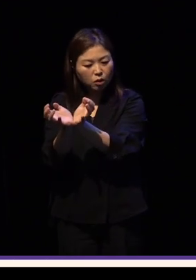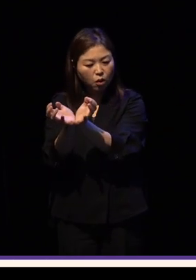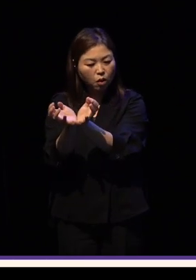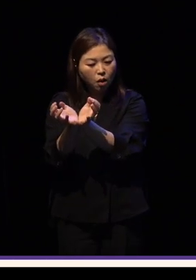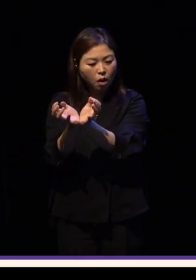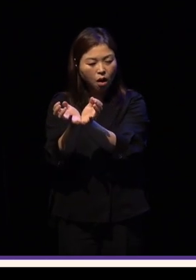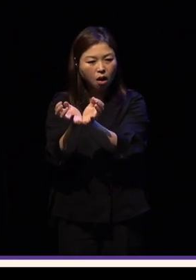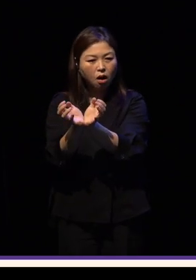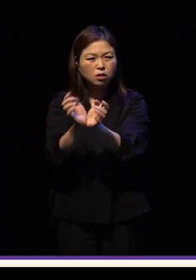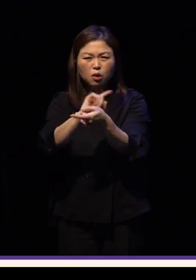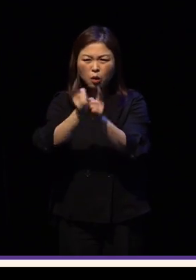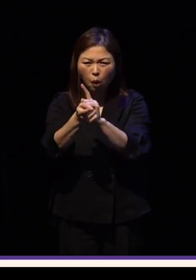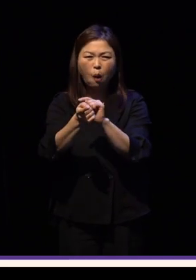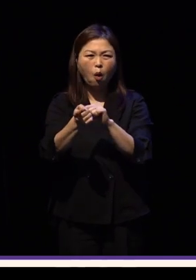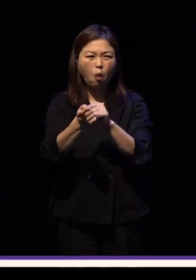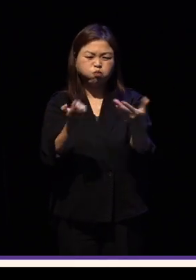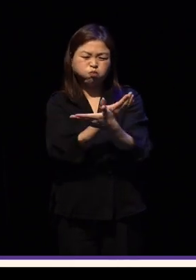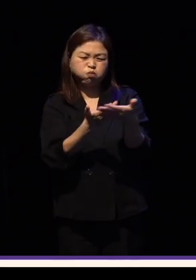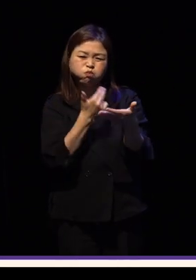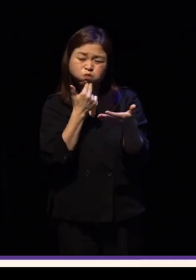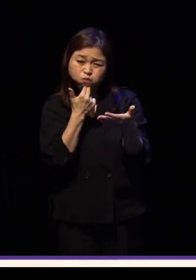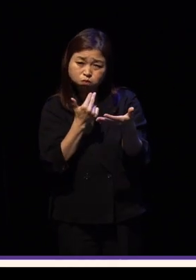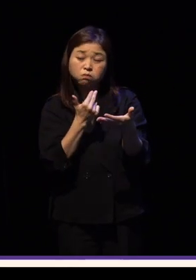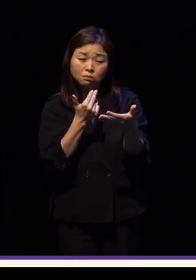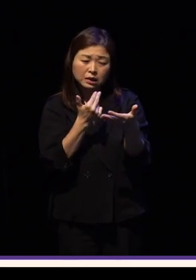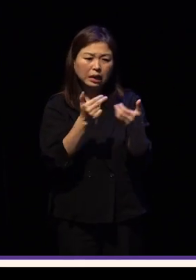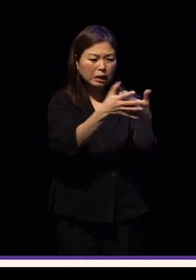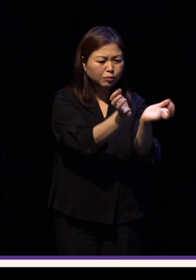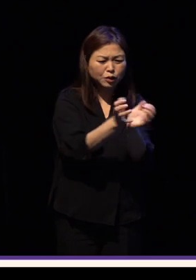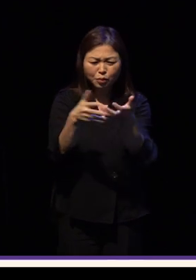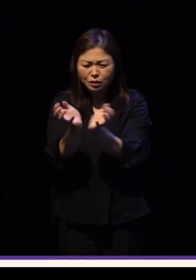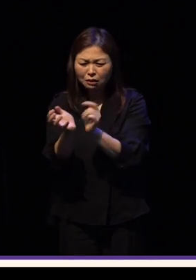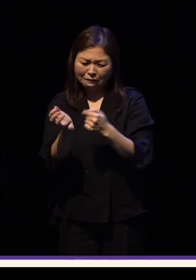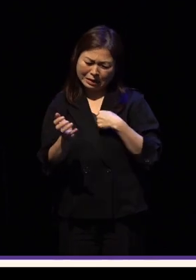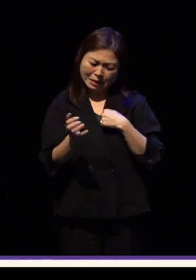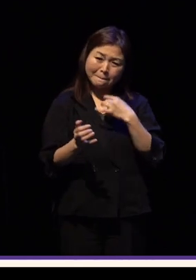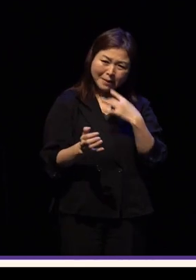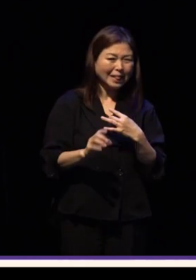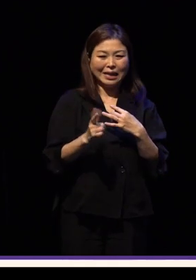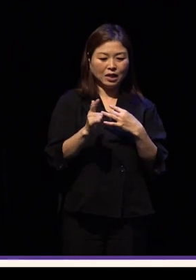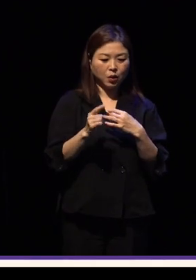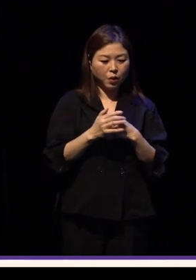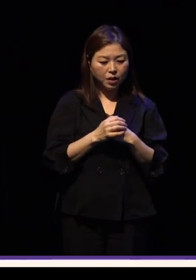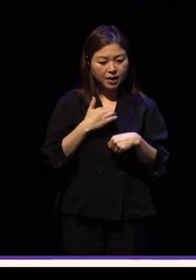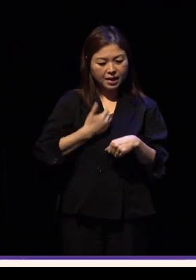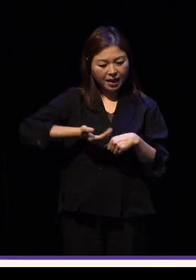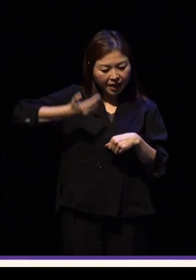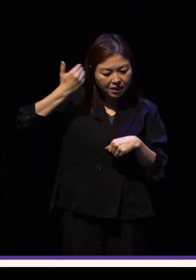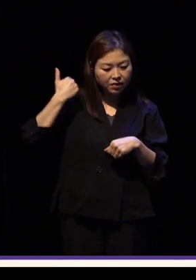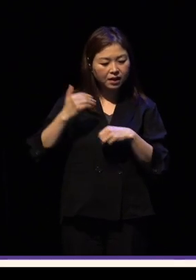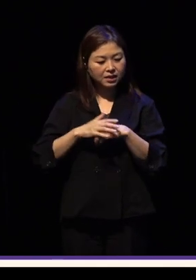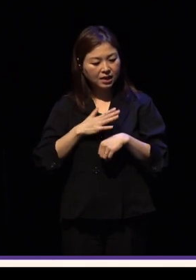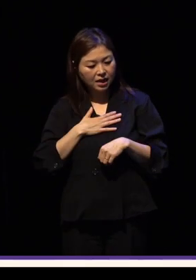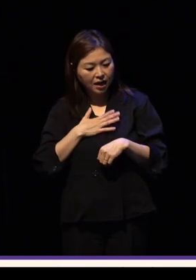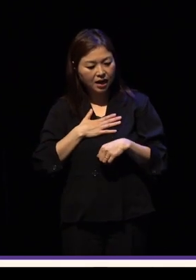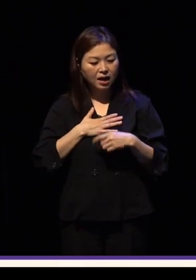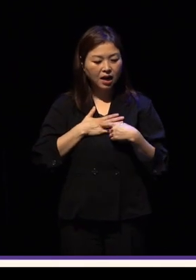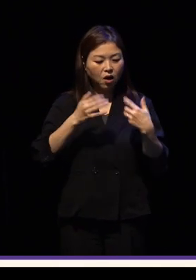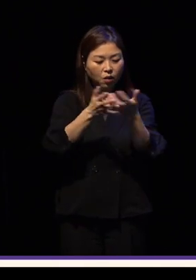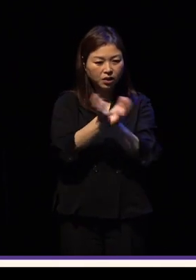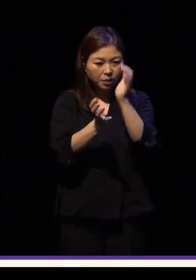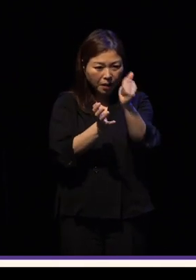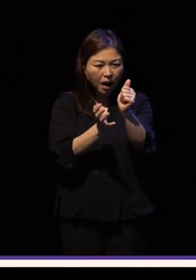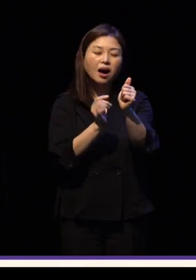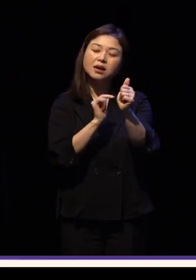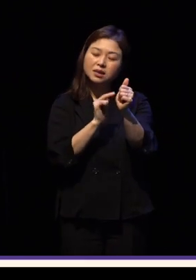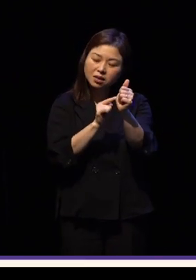모든 관의 부처의 관행입니다. 제가 장관으로 있을 때 보면 제일 먼저 일성이